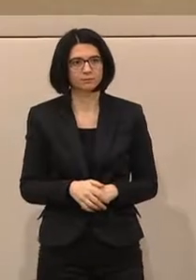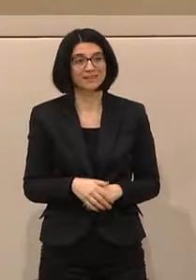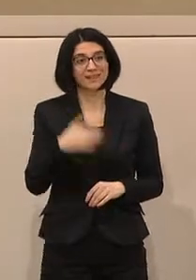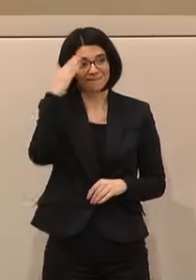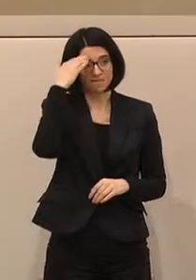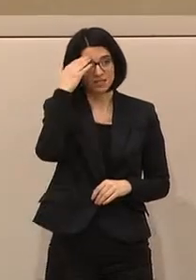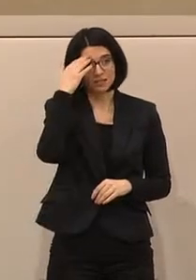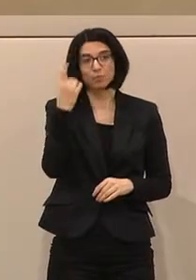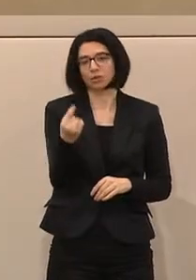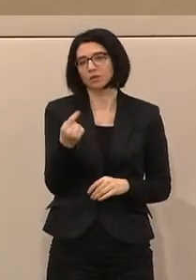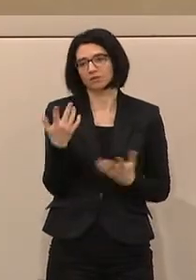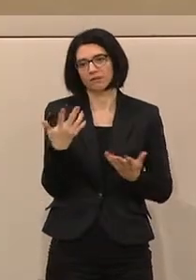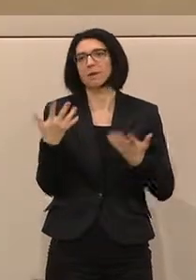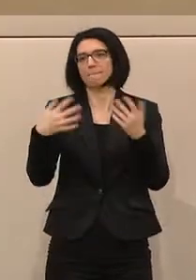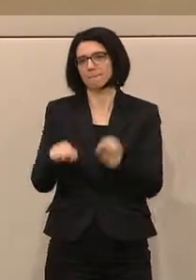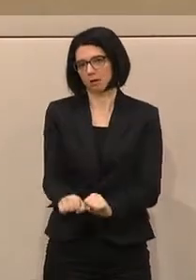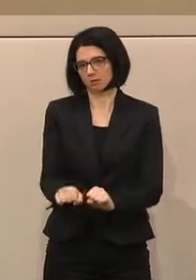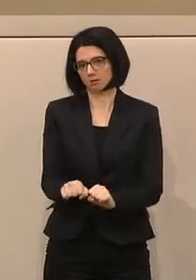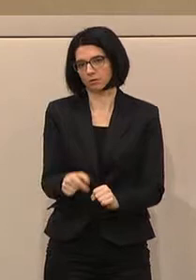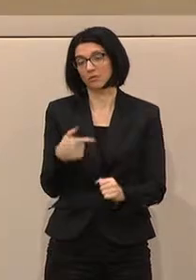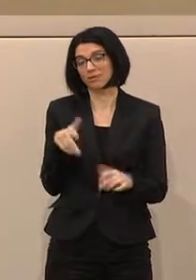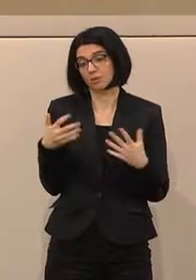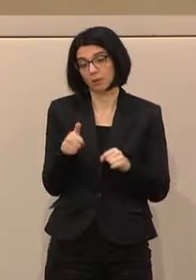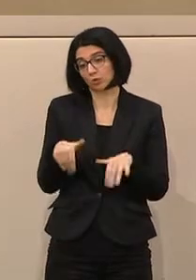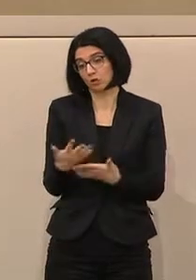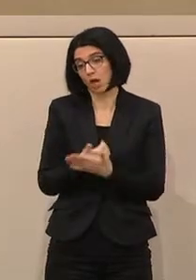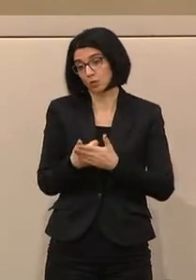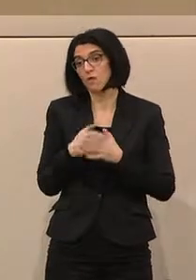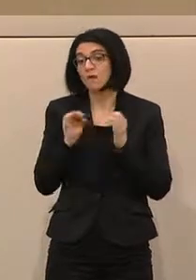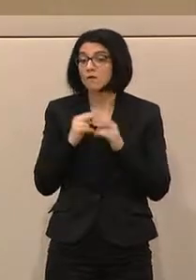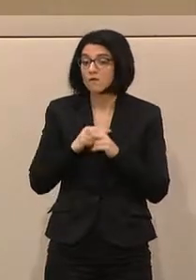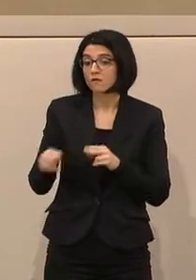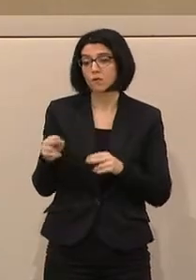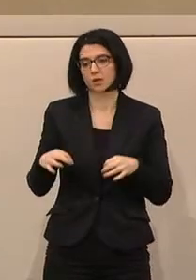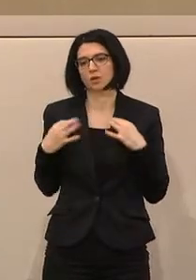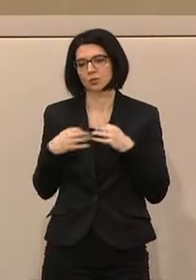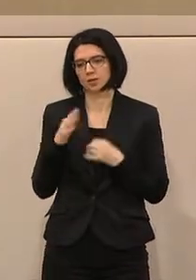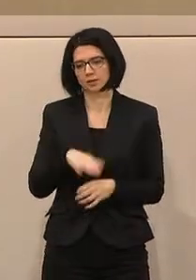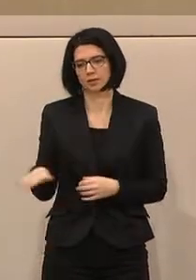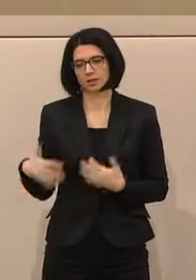ist Macht. Nützen wir diese Macht für die Gesundheit unserer Kinder,